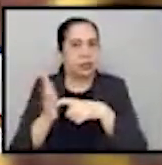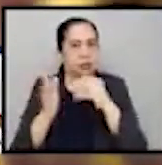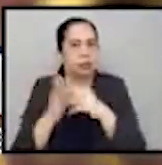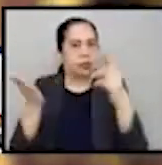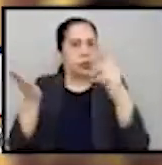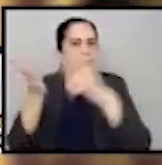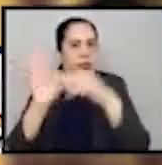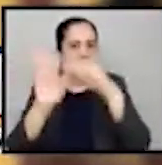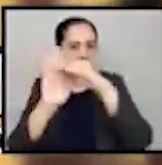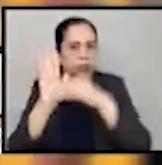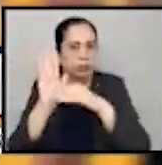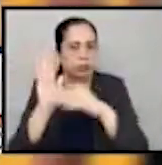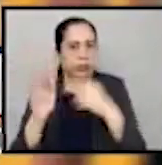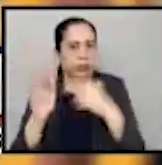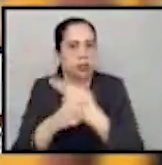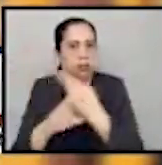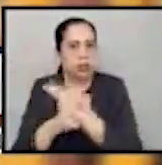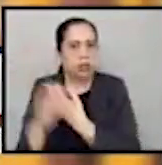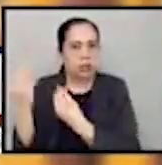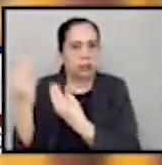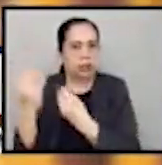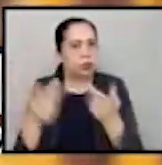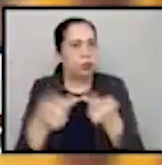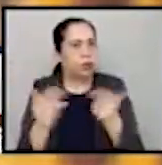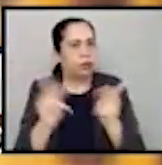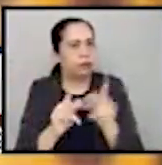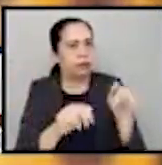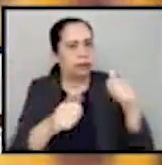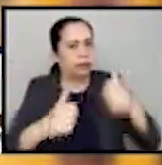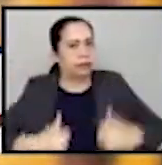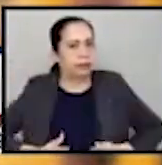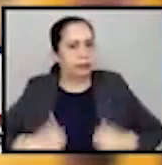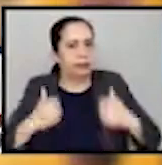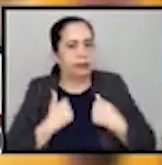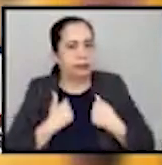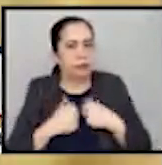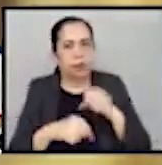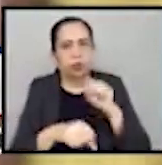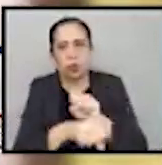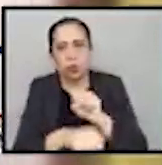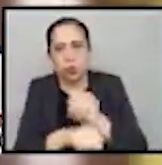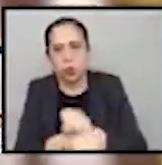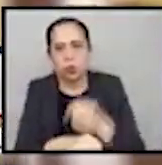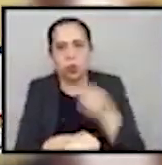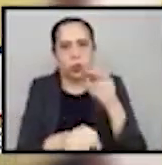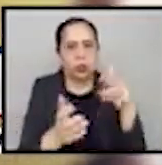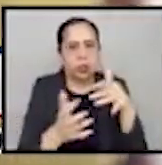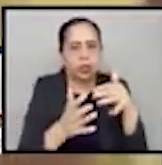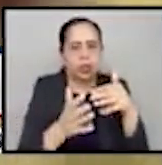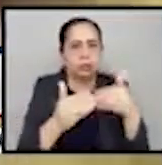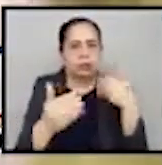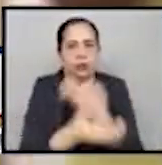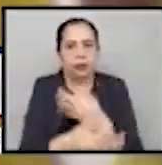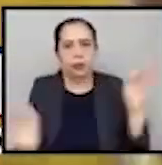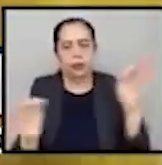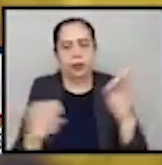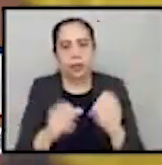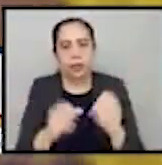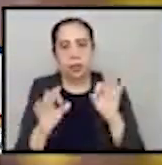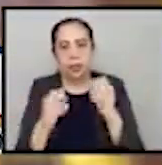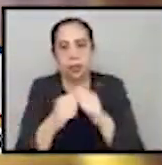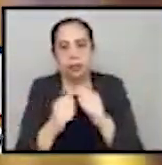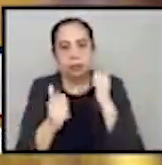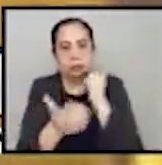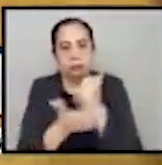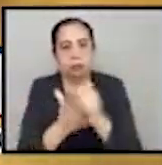at regular na mag-update ng lugar kung saan ito nakatira, nagtatrabaho o nag-aaral bago palayain. Oras na maging batas sa mga